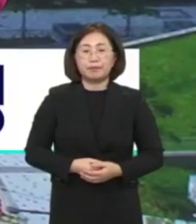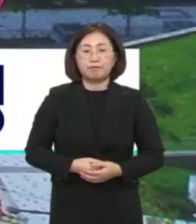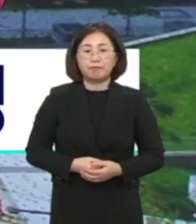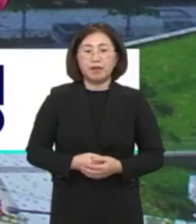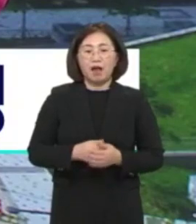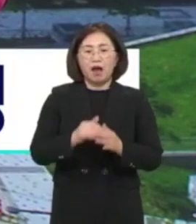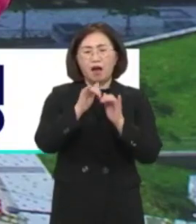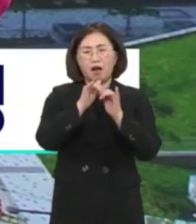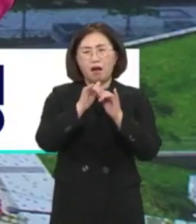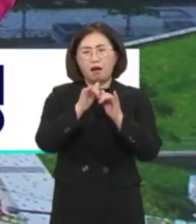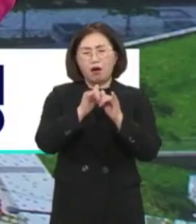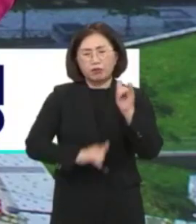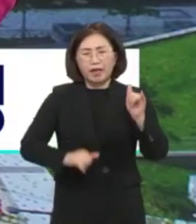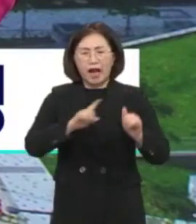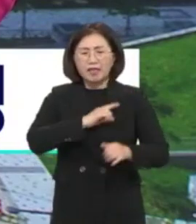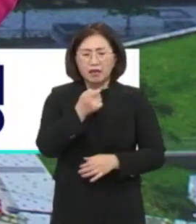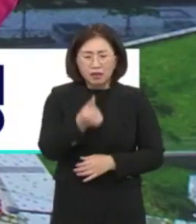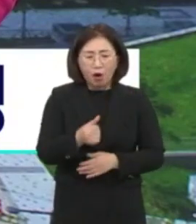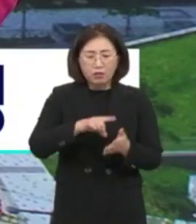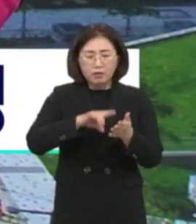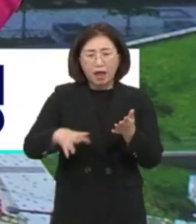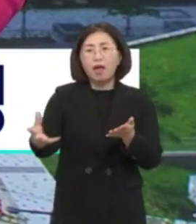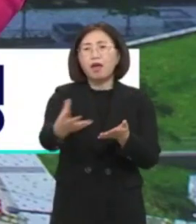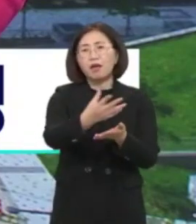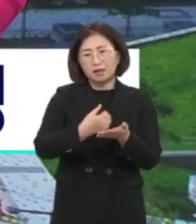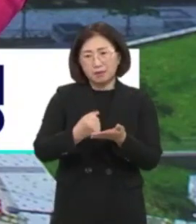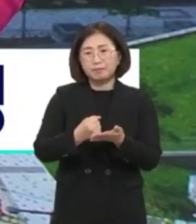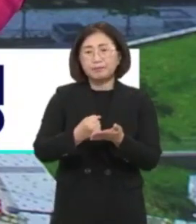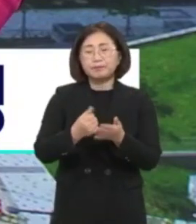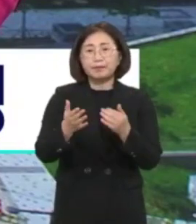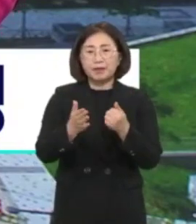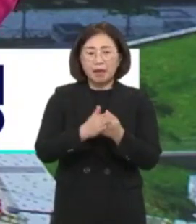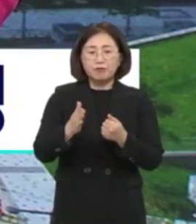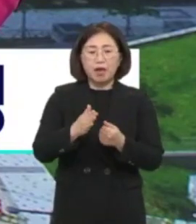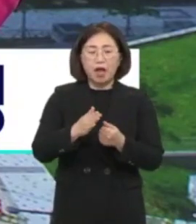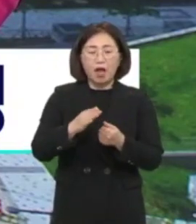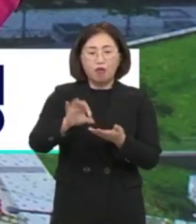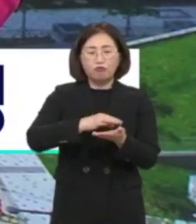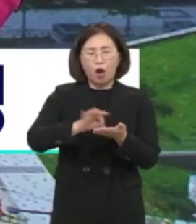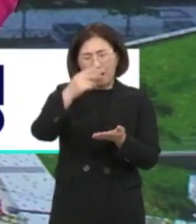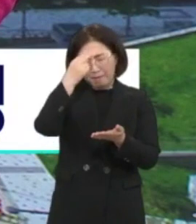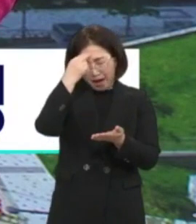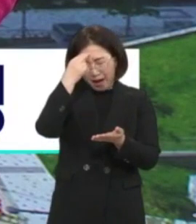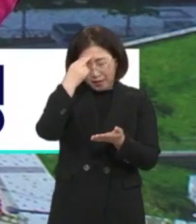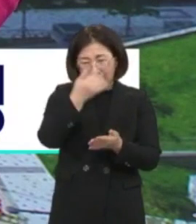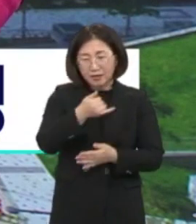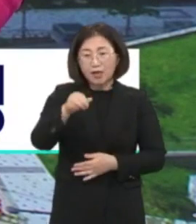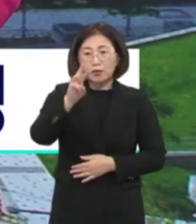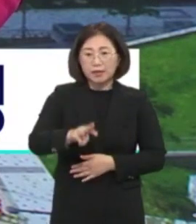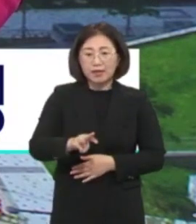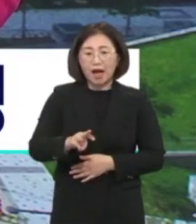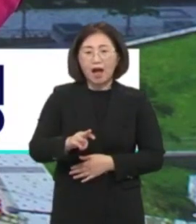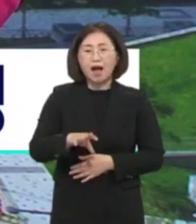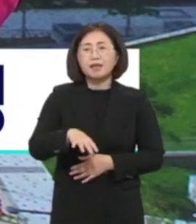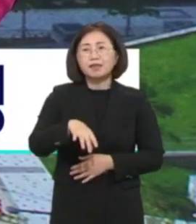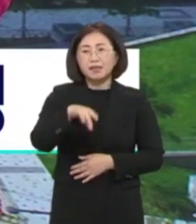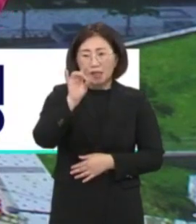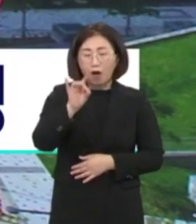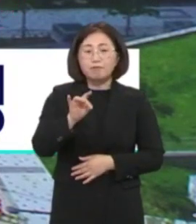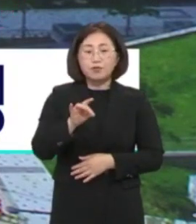역대급 세수 결손으로 재정 위기가 심각한 세종시가 결국 출범 이후 최초로 내년 본 예산을 올해보다 1,000억 원 가까이